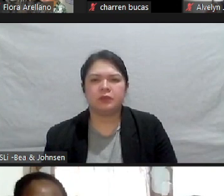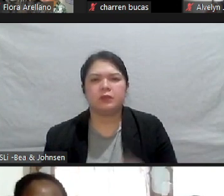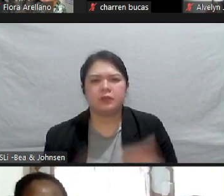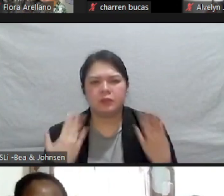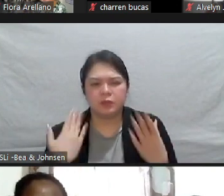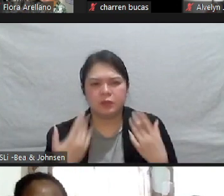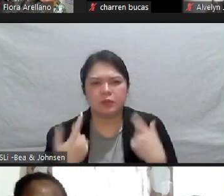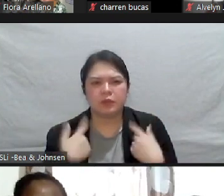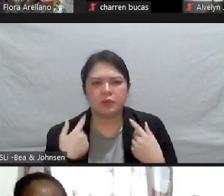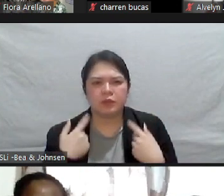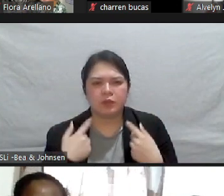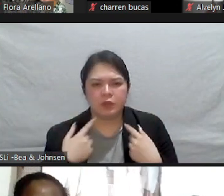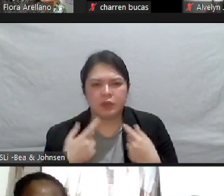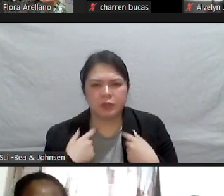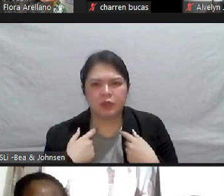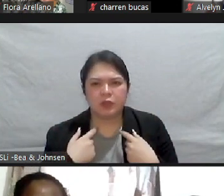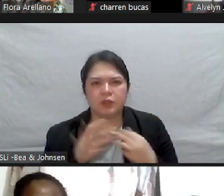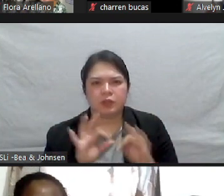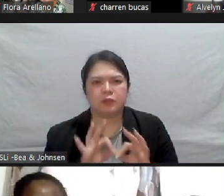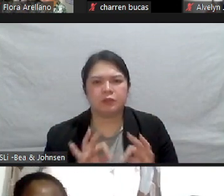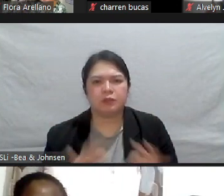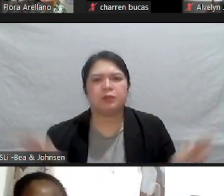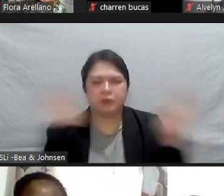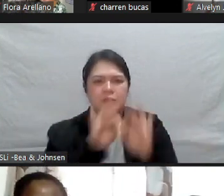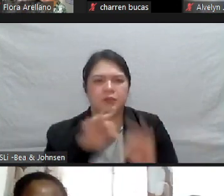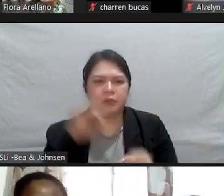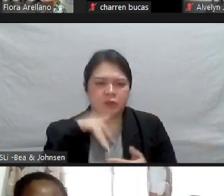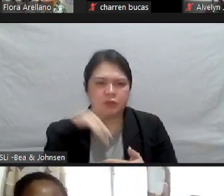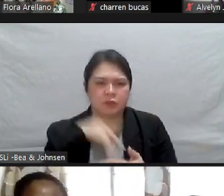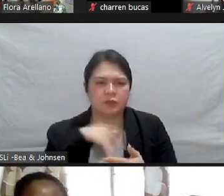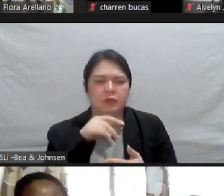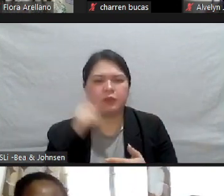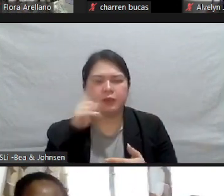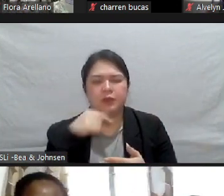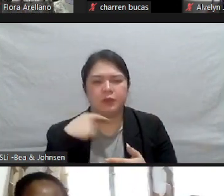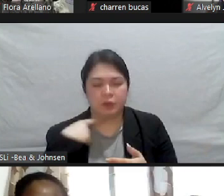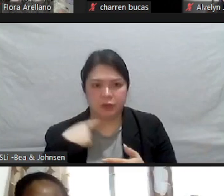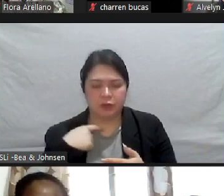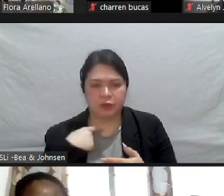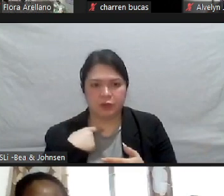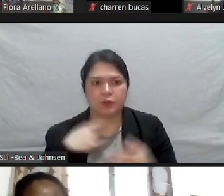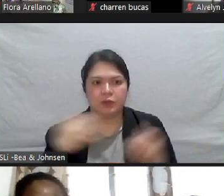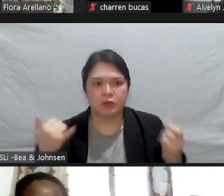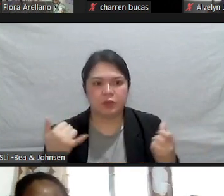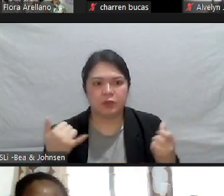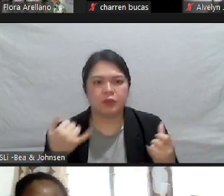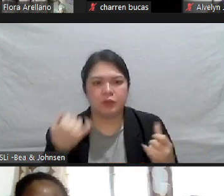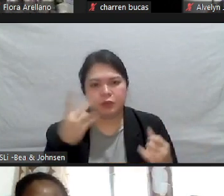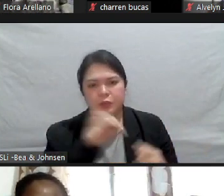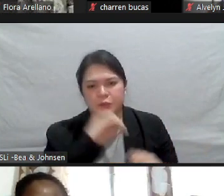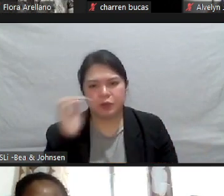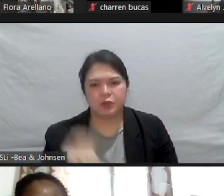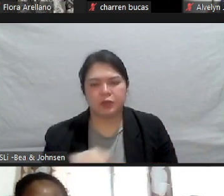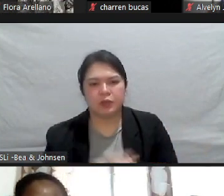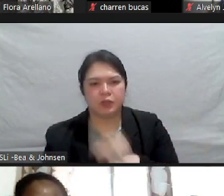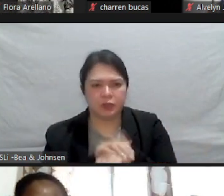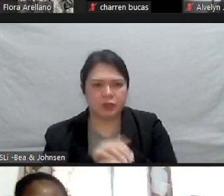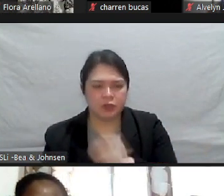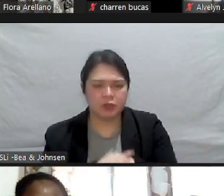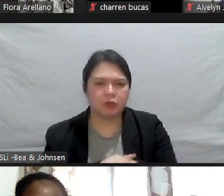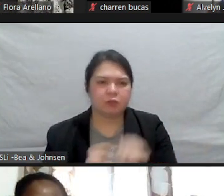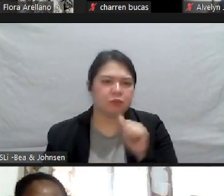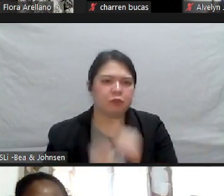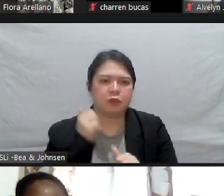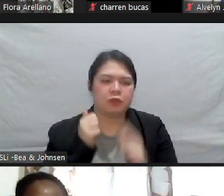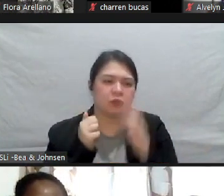i-retain. Importante yung mga studies. Yeah, 2% lang ang proficient sa English sa mga teachers, ano? Karamihan moderate